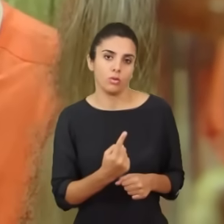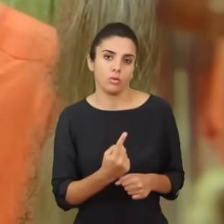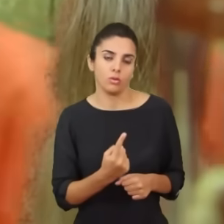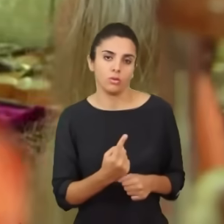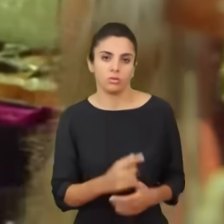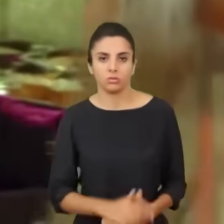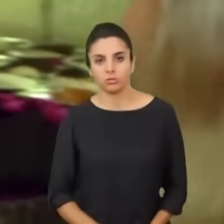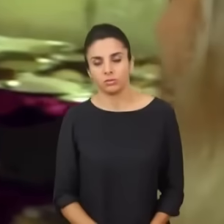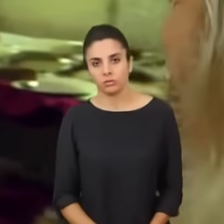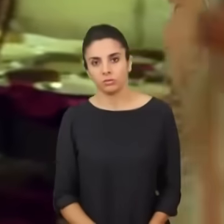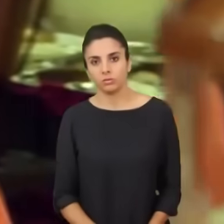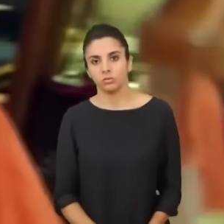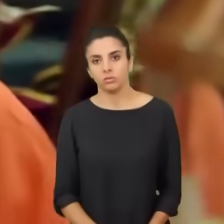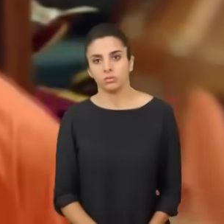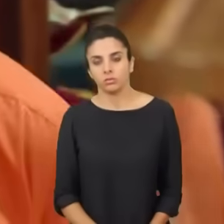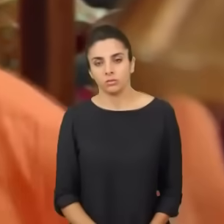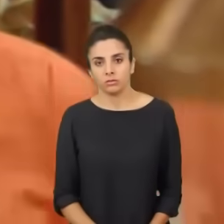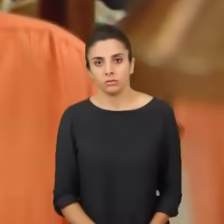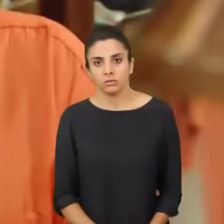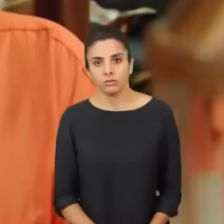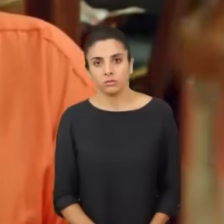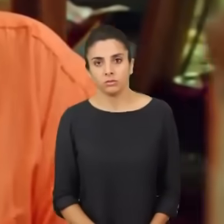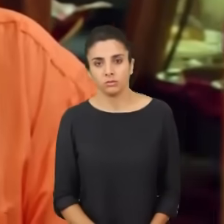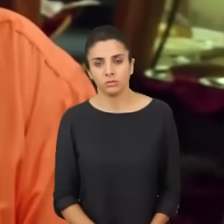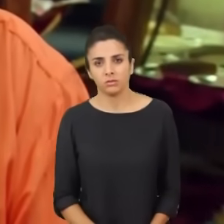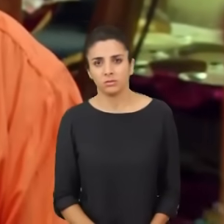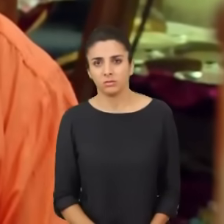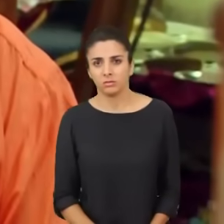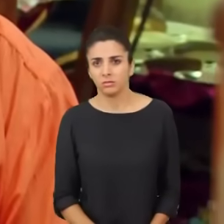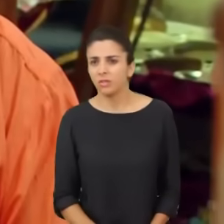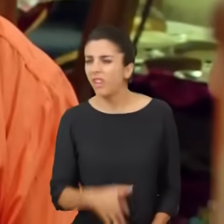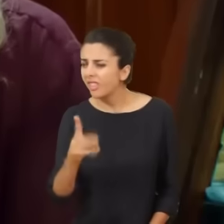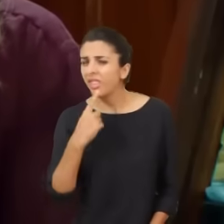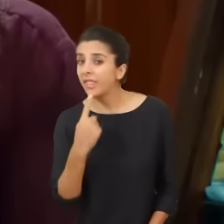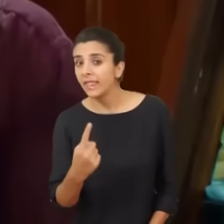şey anlamayıp merakla masaya yaklaştı. Sen ne dedin şimdi?